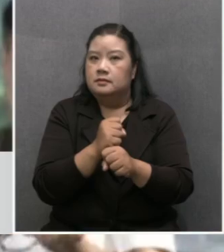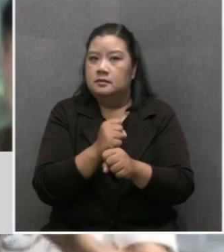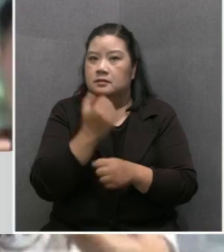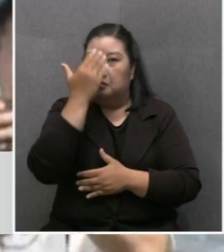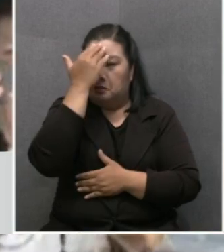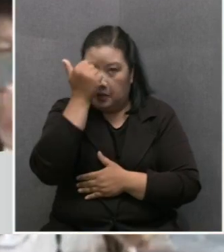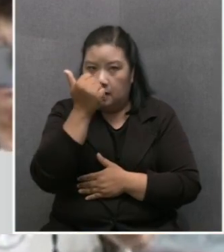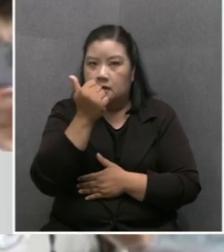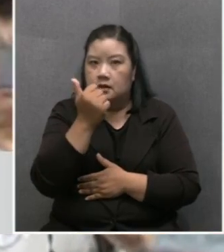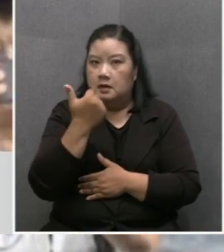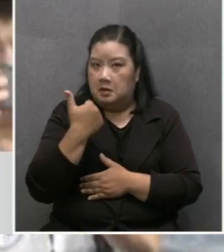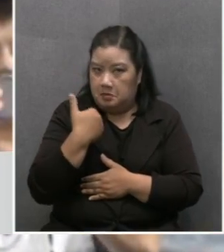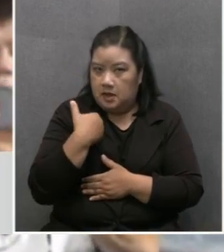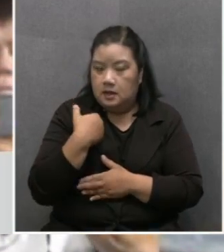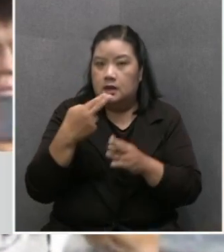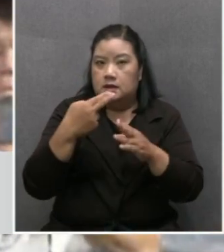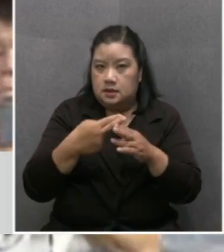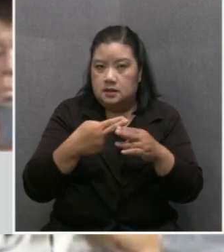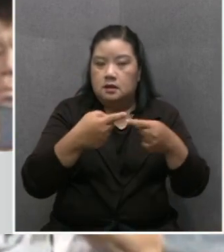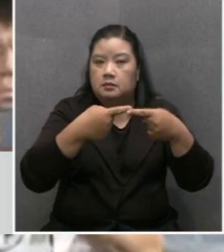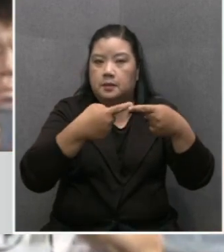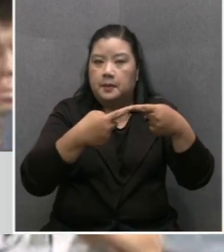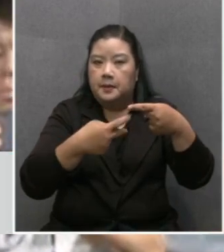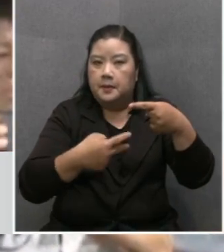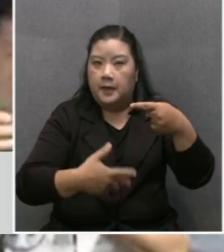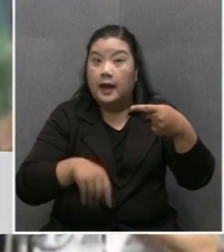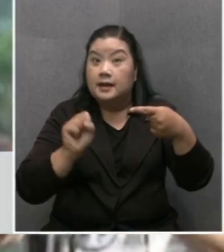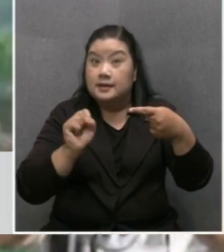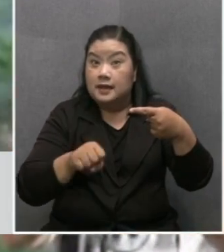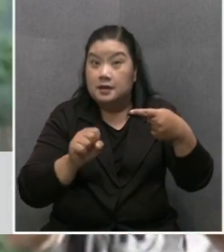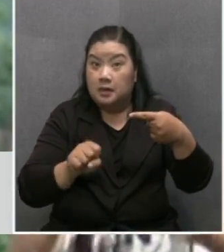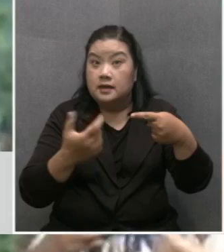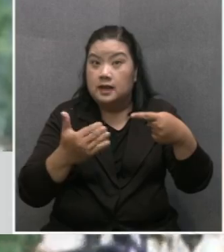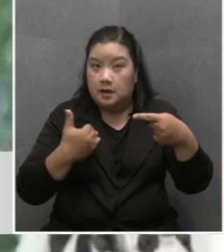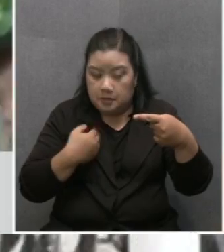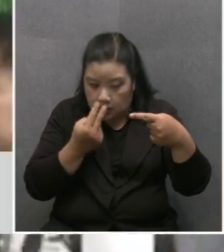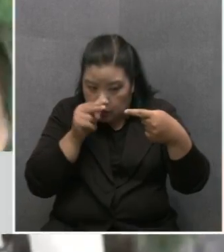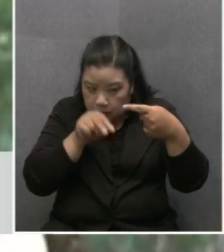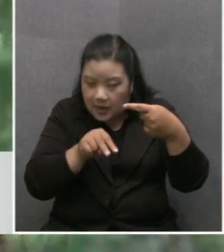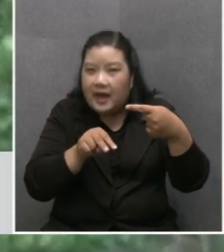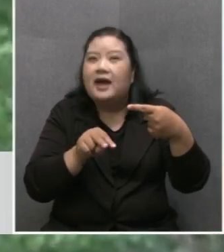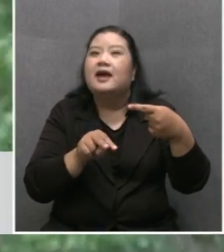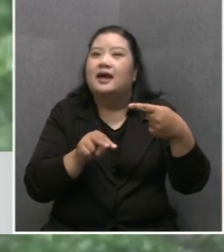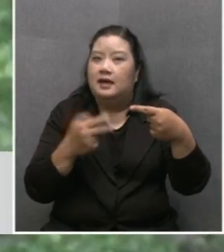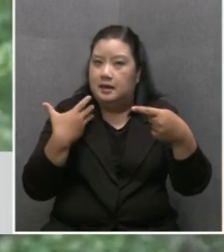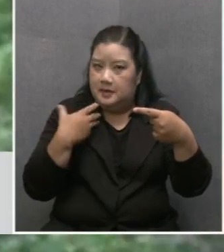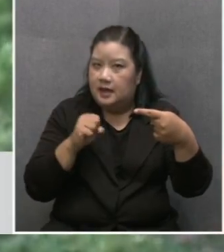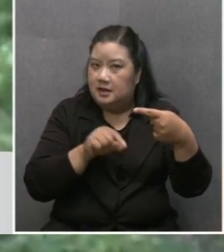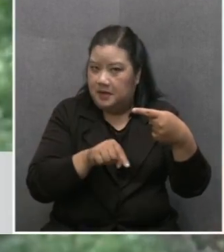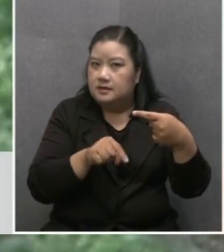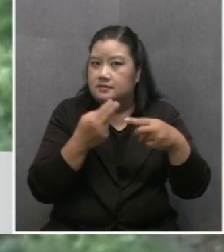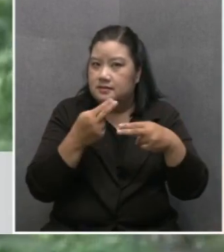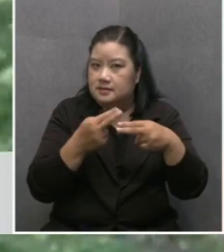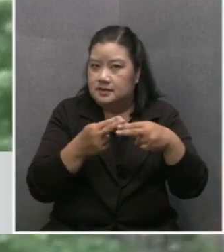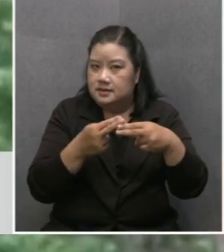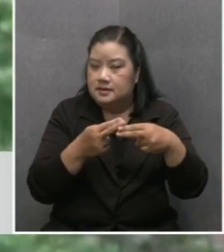จะมีชื่อพรรคเรียงมาเรื่อยๆแล้วในจำนวนนั้นจะมีพรรคประชาธิปัตย์อยู่ด้วยและจ